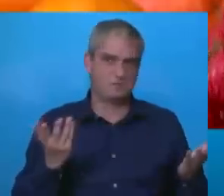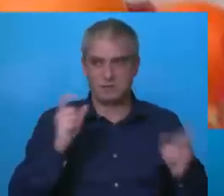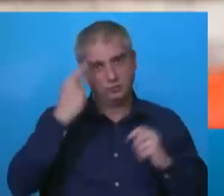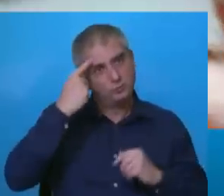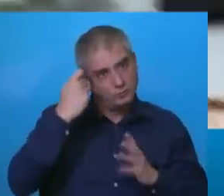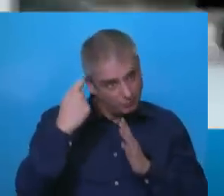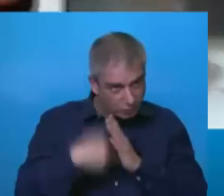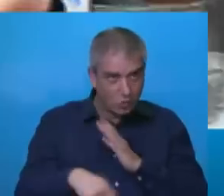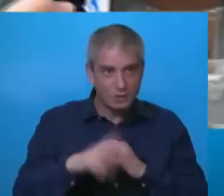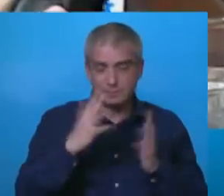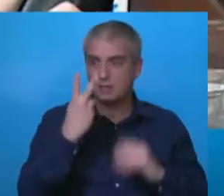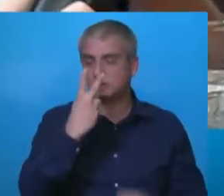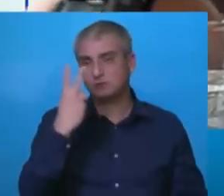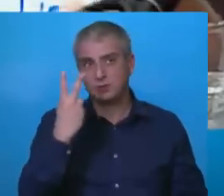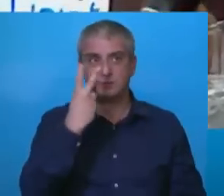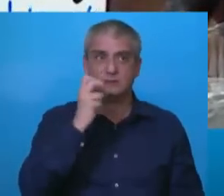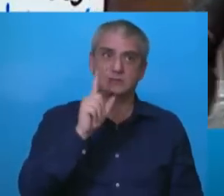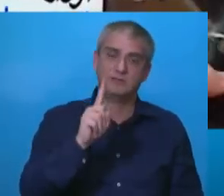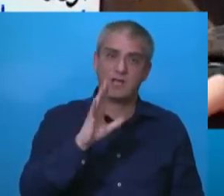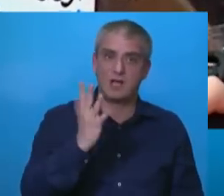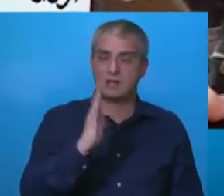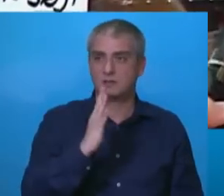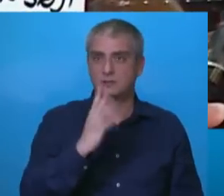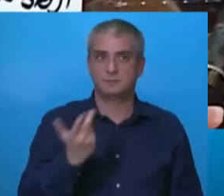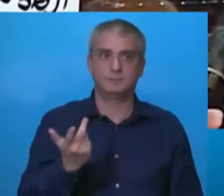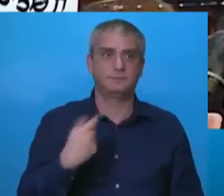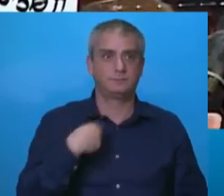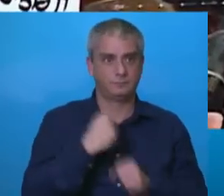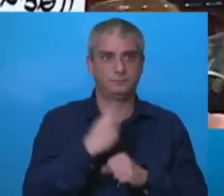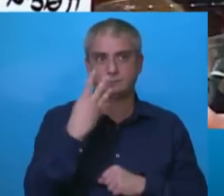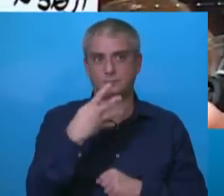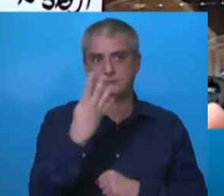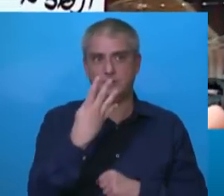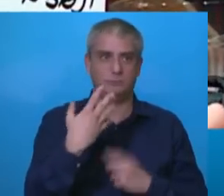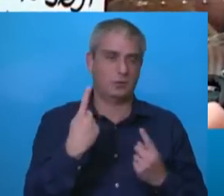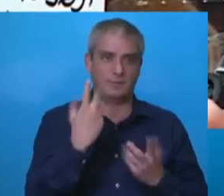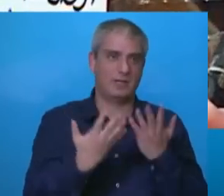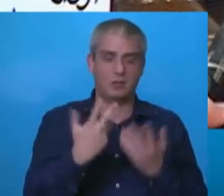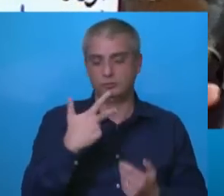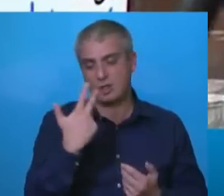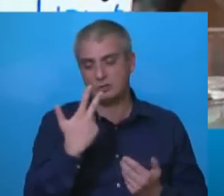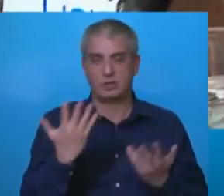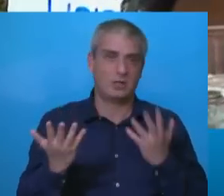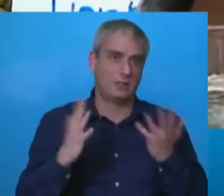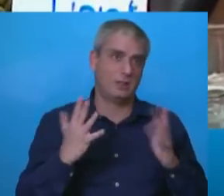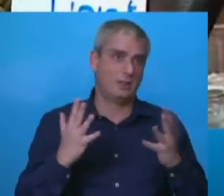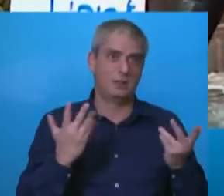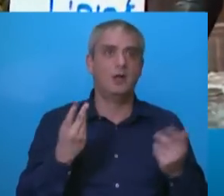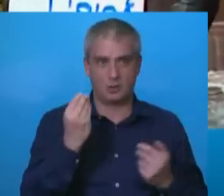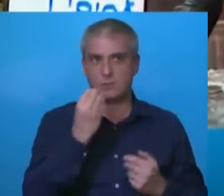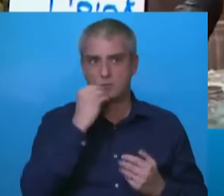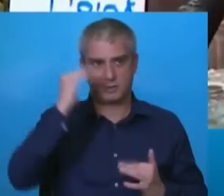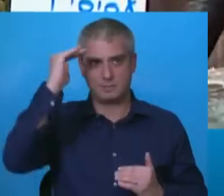קונים את זה באזור ה-22, 21, עובדים 4 שקלים בקילו, 3 שקל. תכף התותים